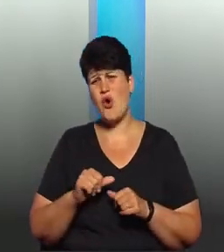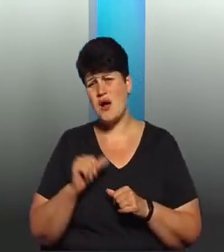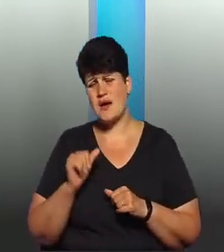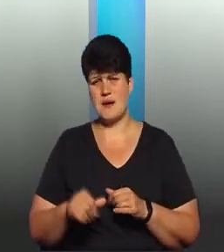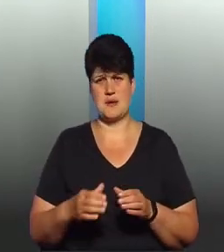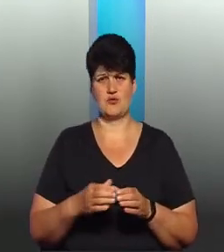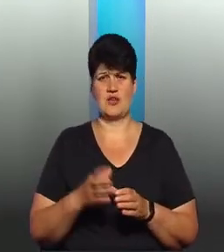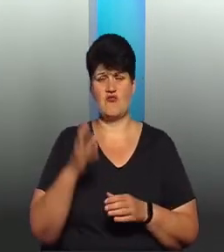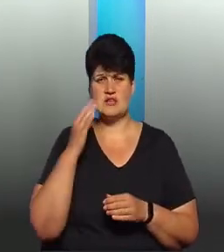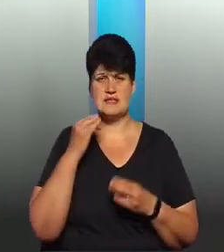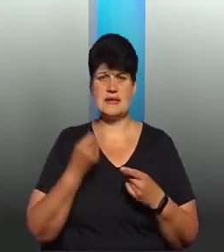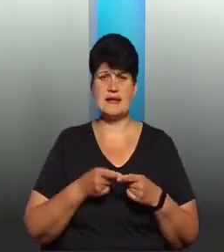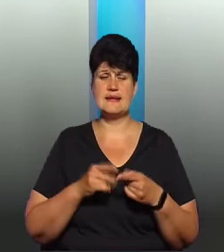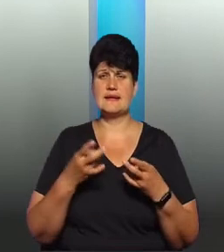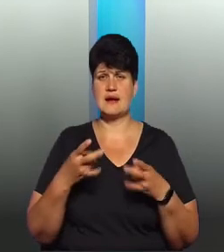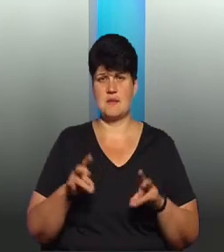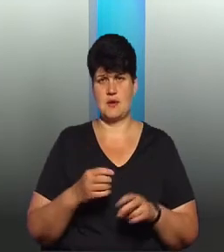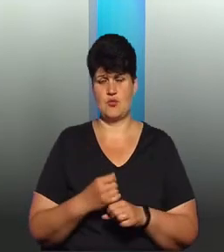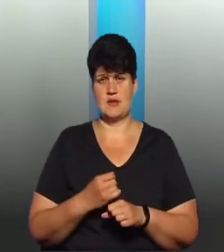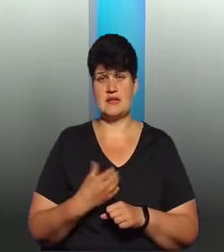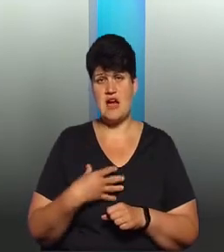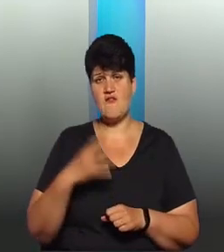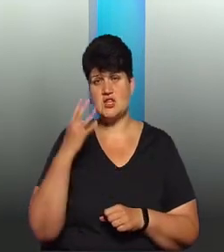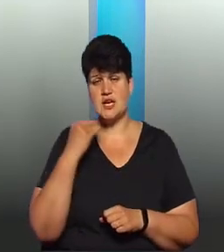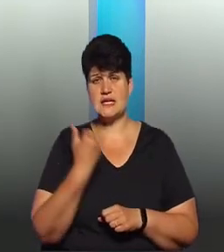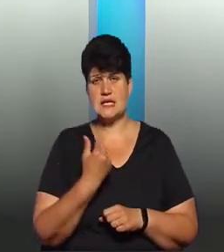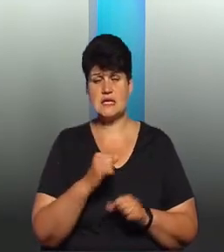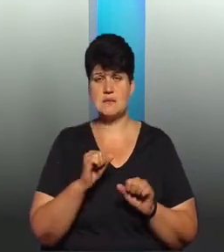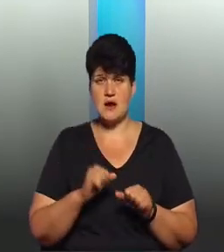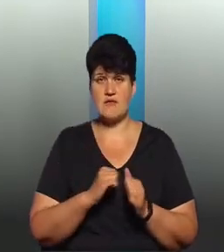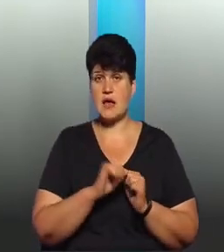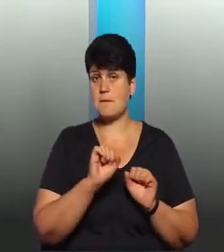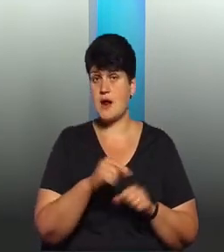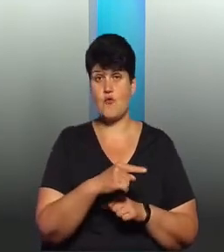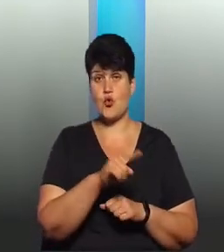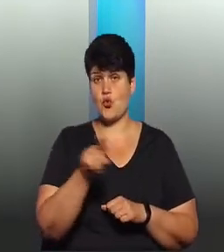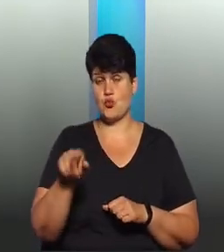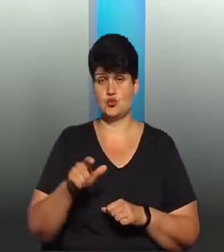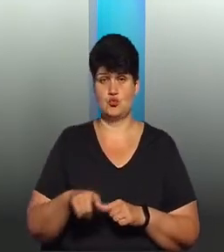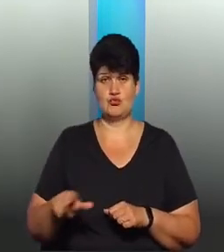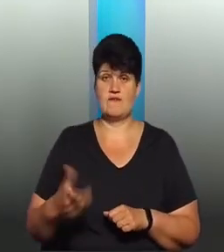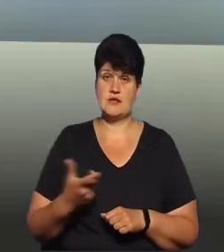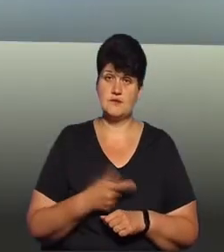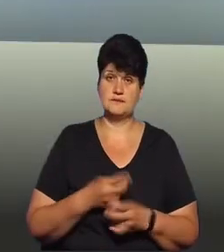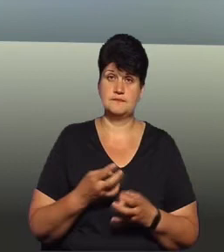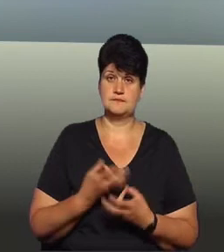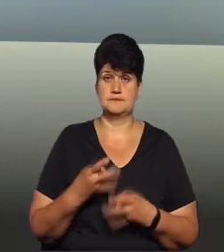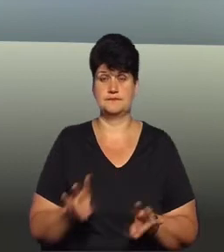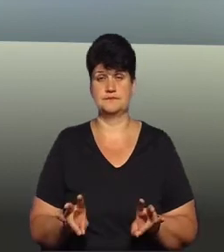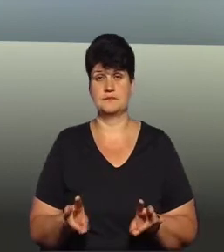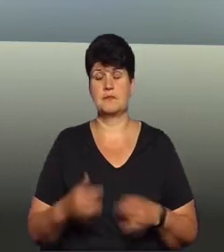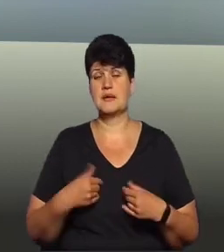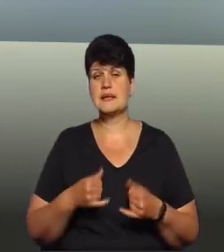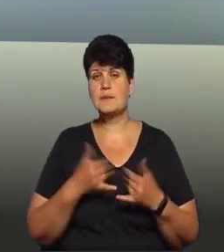але я вважаю, це їхнє право, як і право кожної людини. Вакцинуватися чи не вакцинуватися, ми не можемо повернутися до